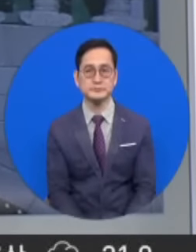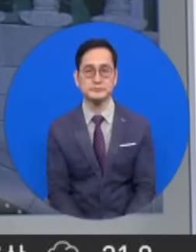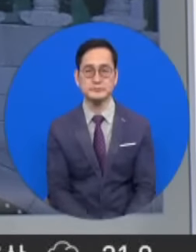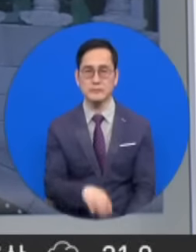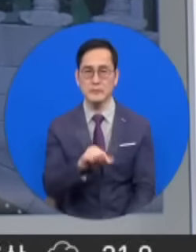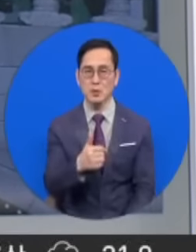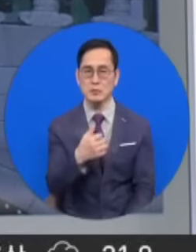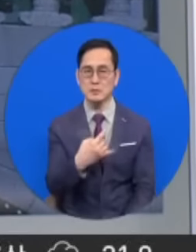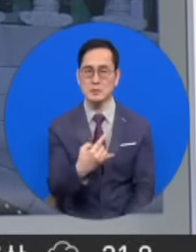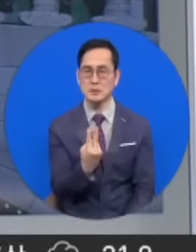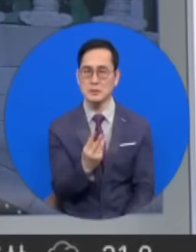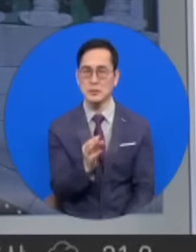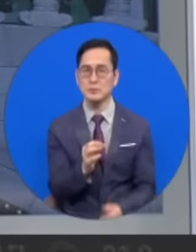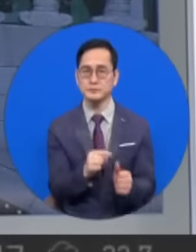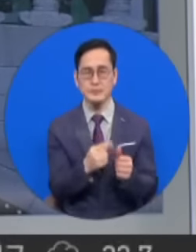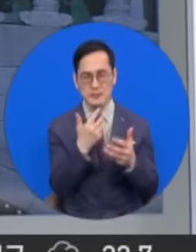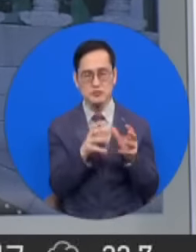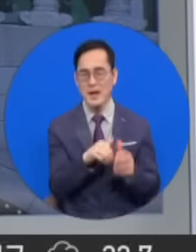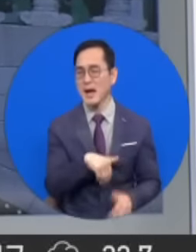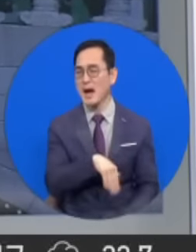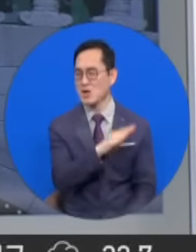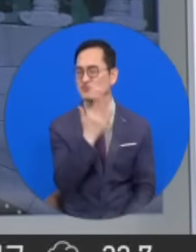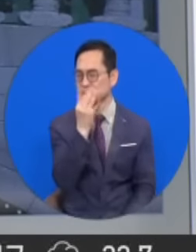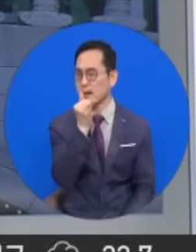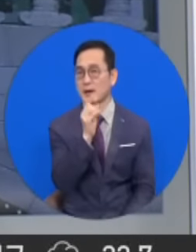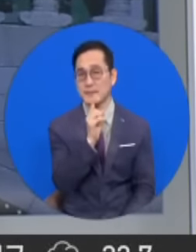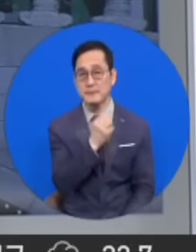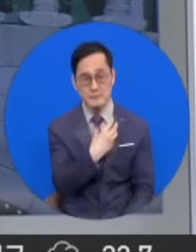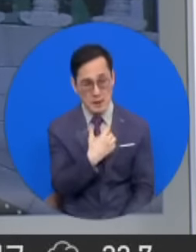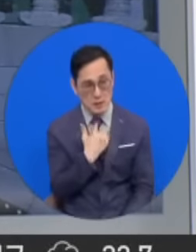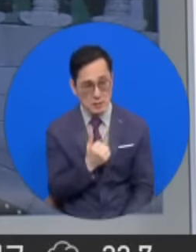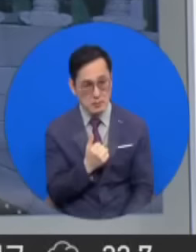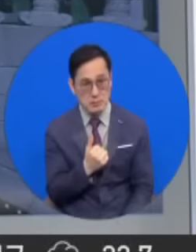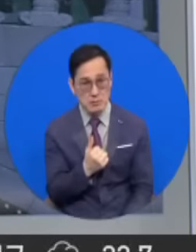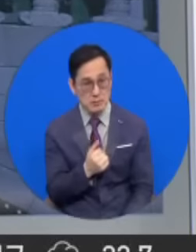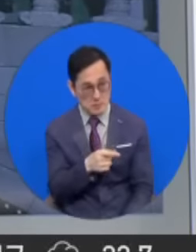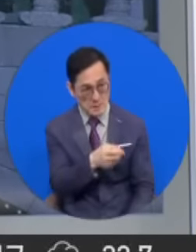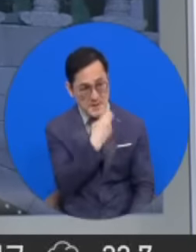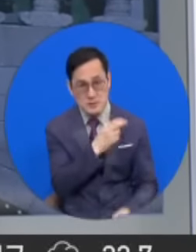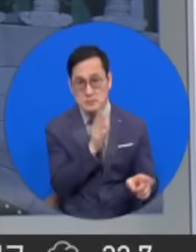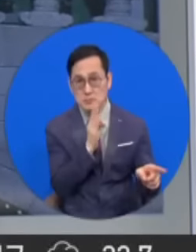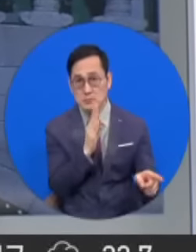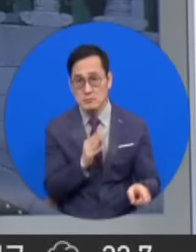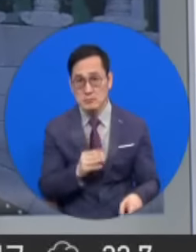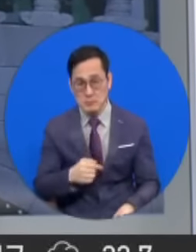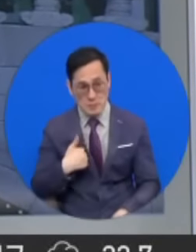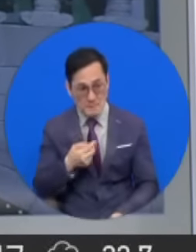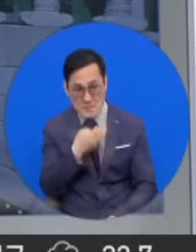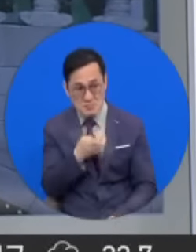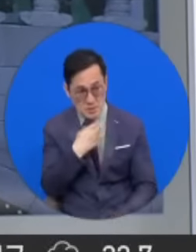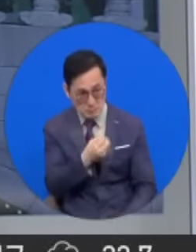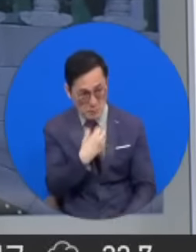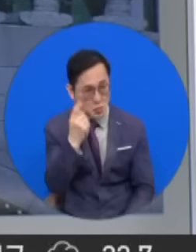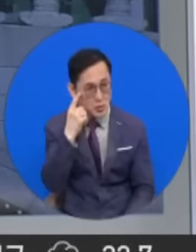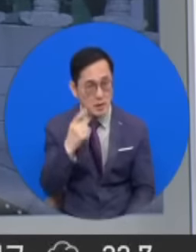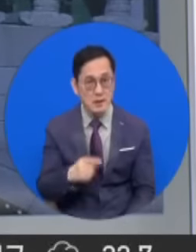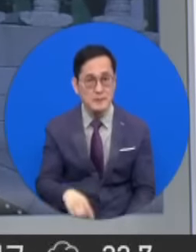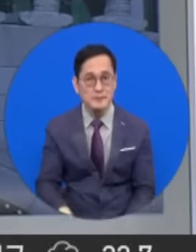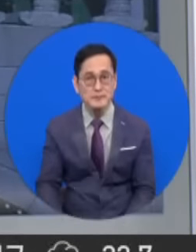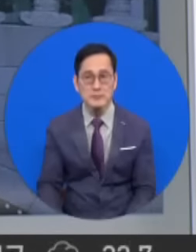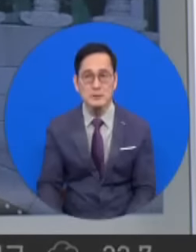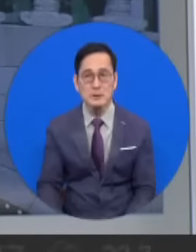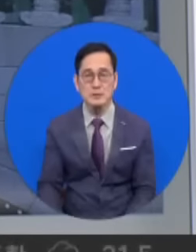원희룡 후보야말로 민주당으로 갈 수 있다라고 말한 분 아니냐. 왜 나한테 배신자라고 하느냐. 진짜 배신자는 따로 있는 건 아니냐. 한동훈